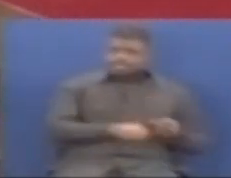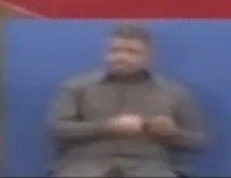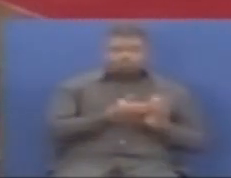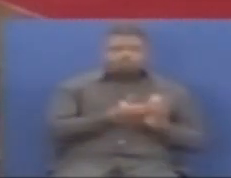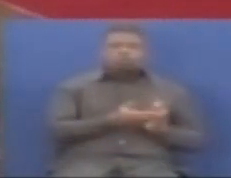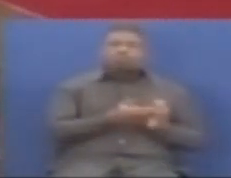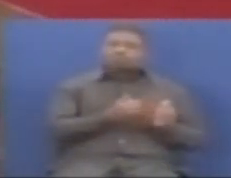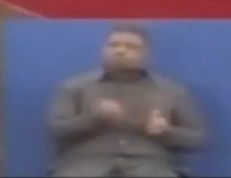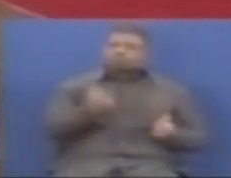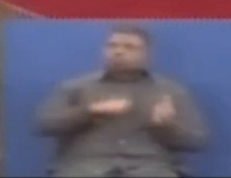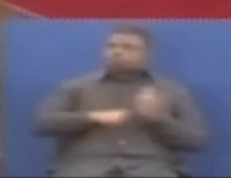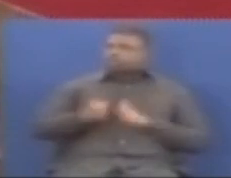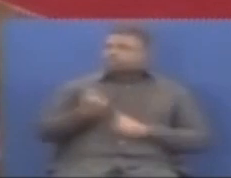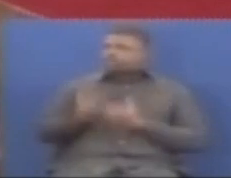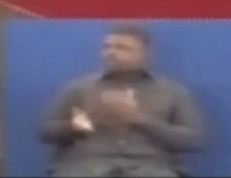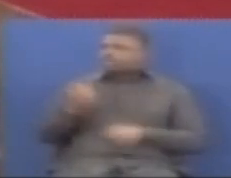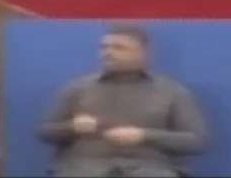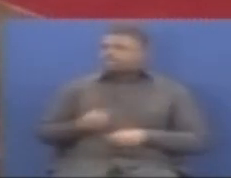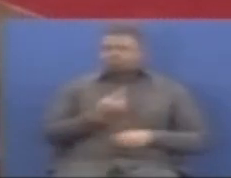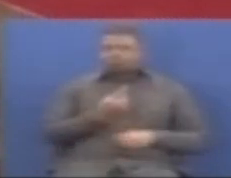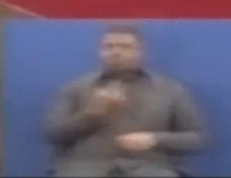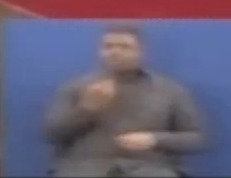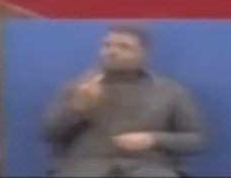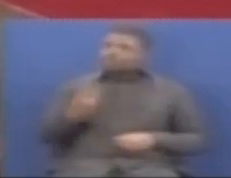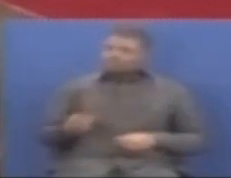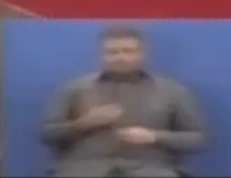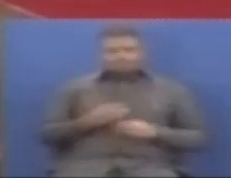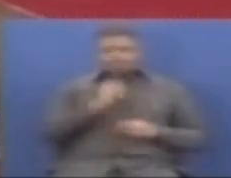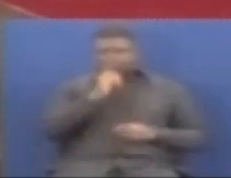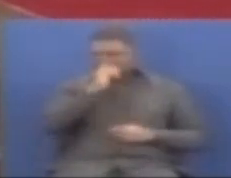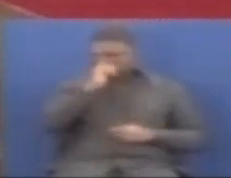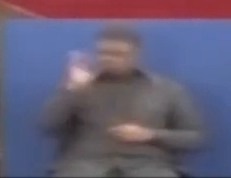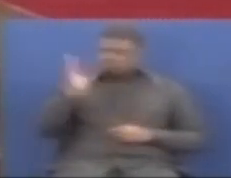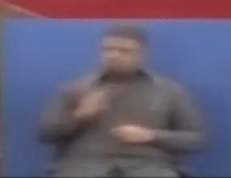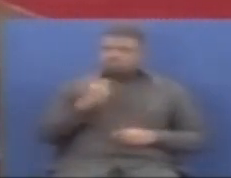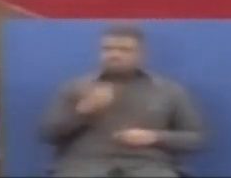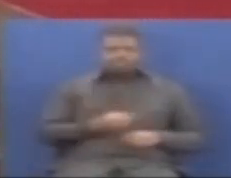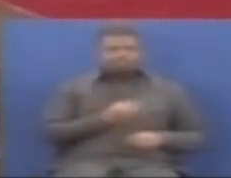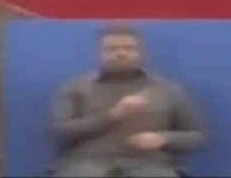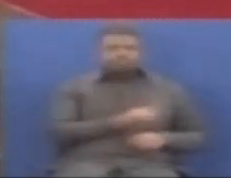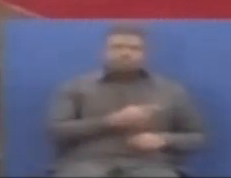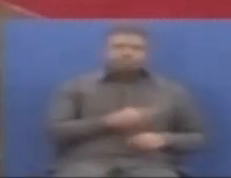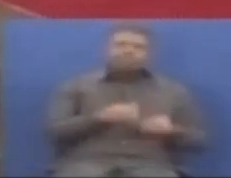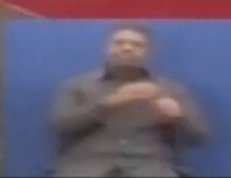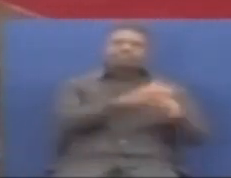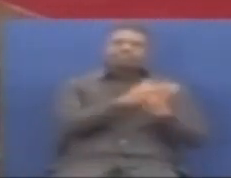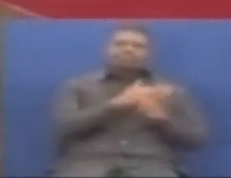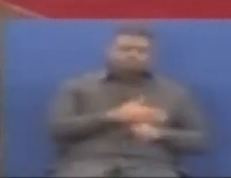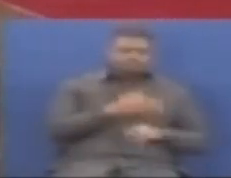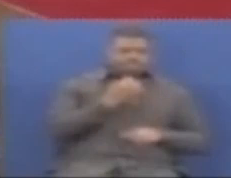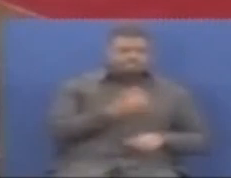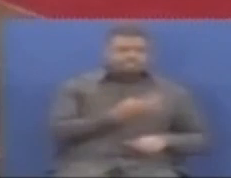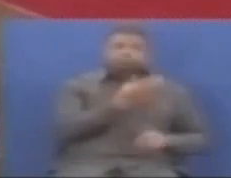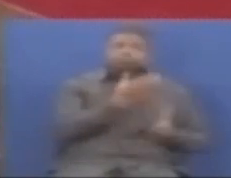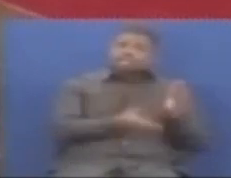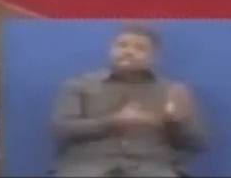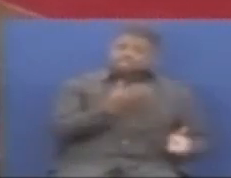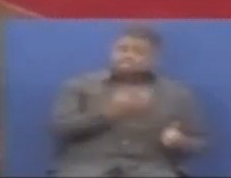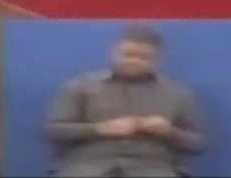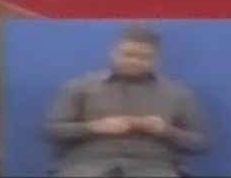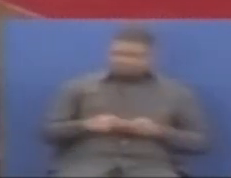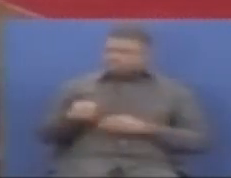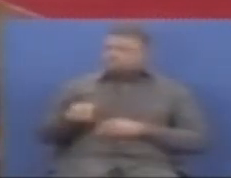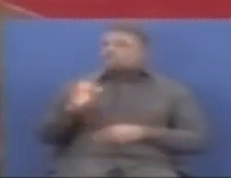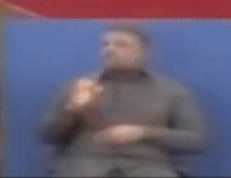wakulima wanaozalisha mazao ya chakula kama mahindi na mpunga? Swali hili limeelekezwa Wizara ya